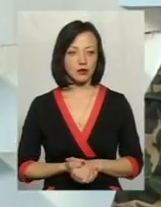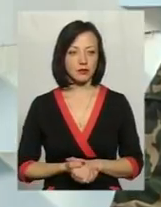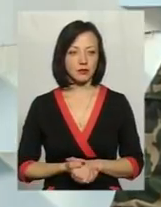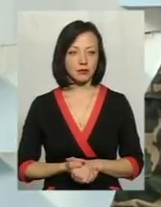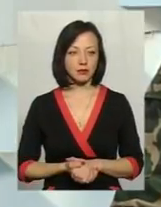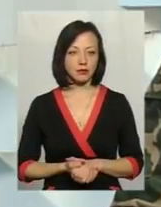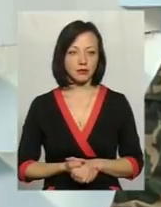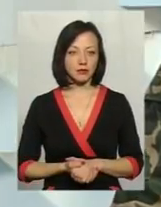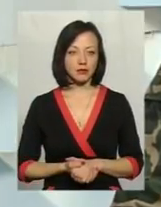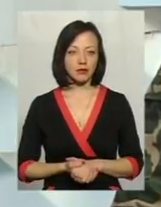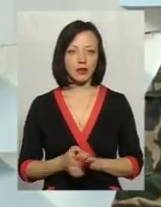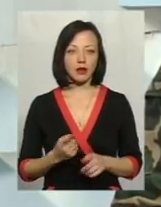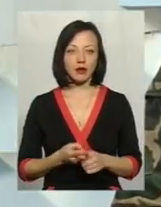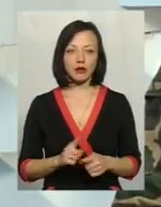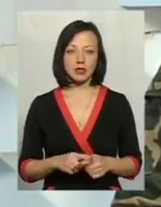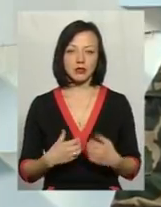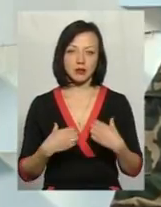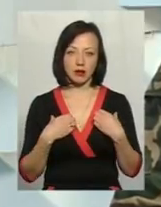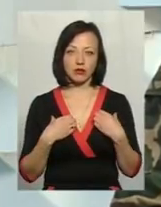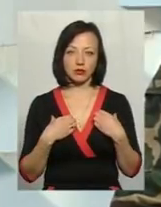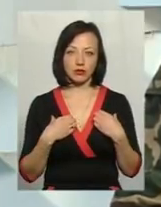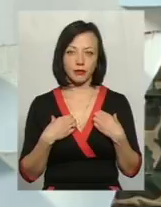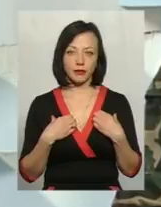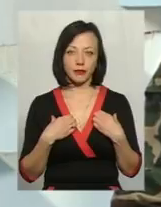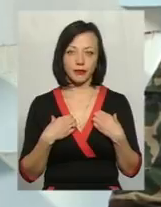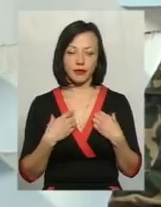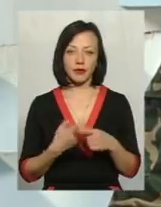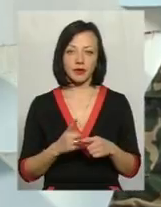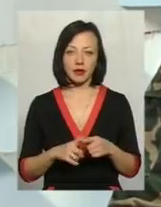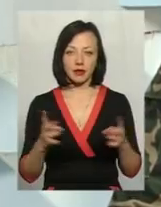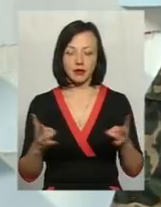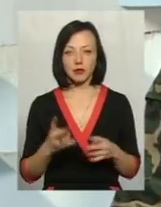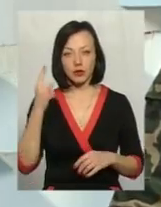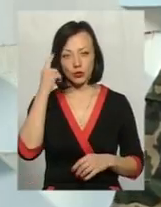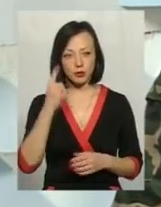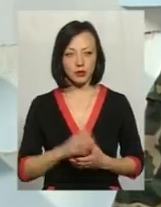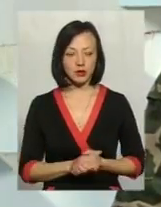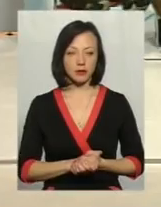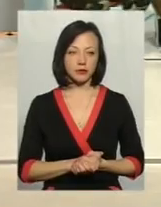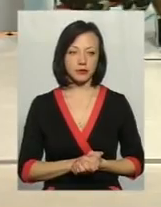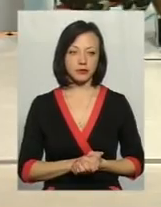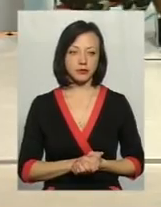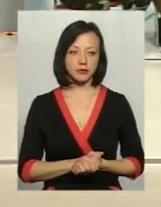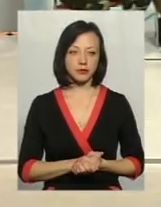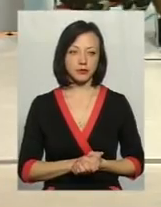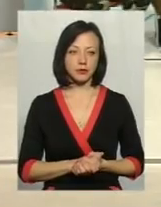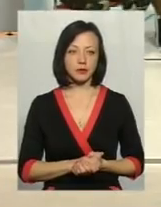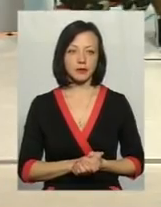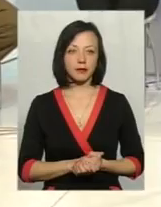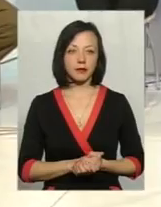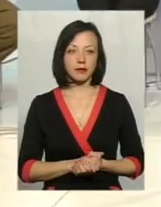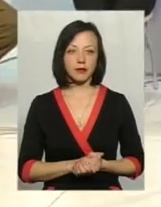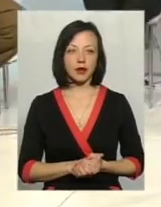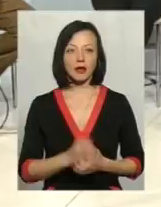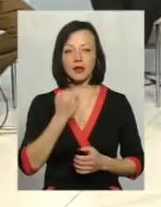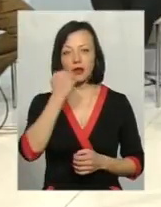теж воювати. Оце от страшно. Про це треба думати. Дякую вам велике за ваші думки, за